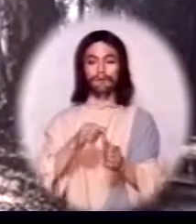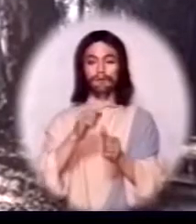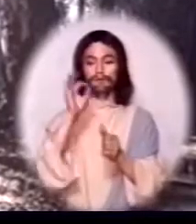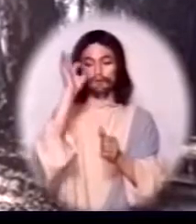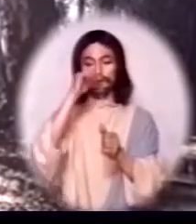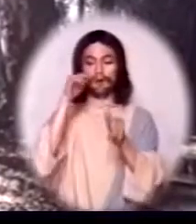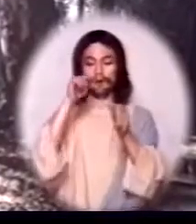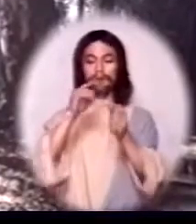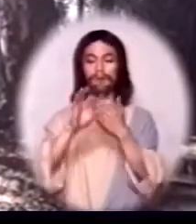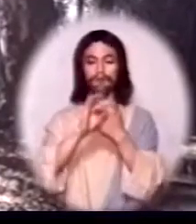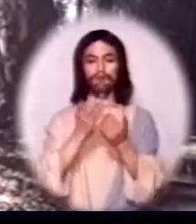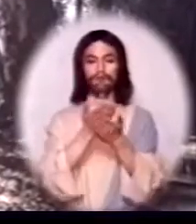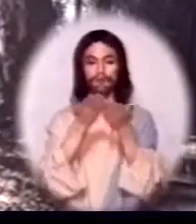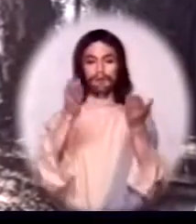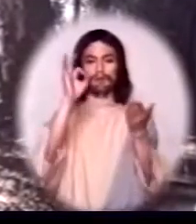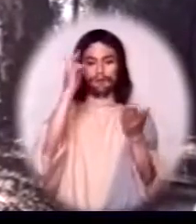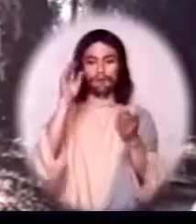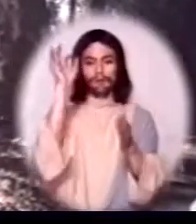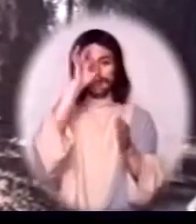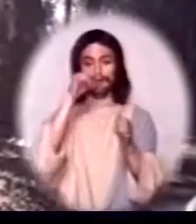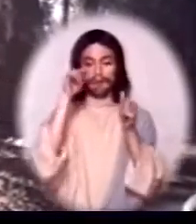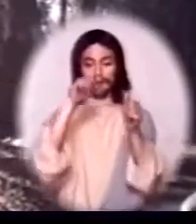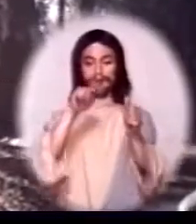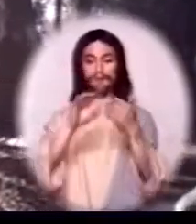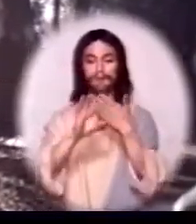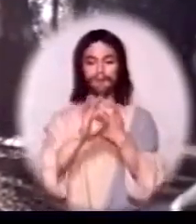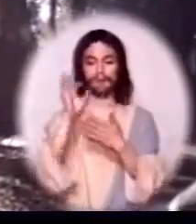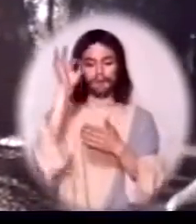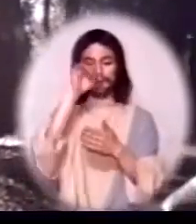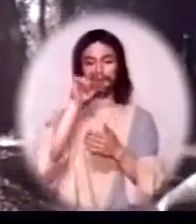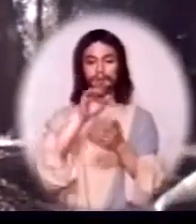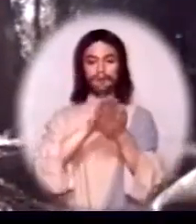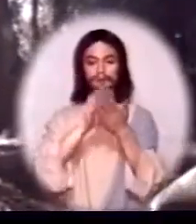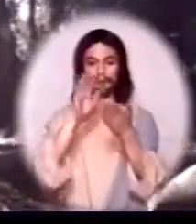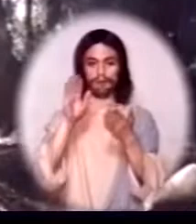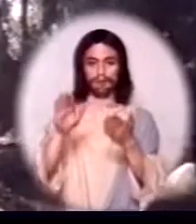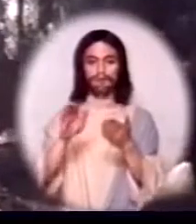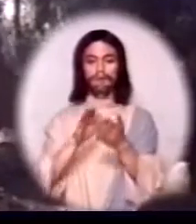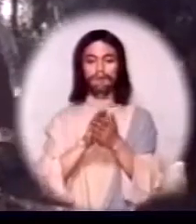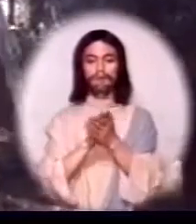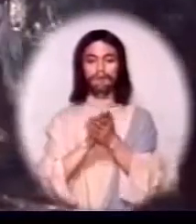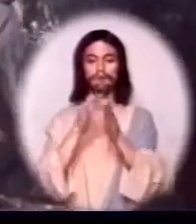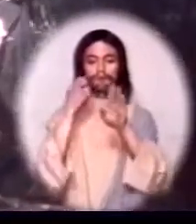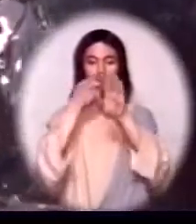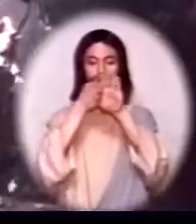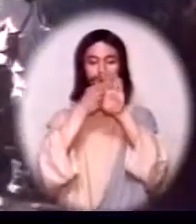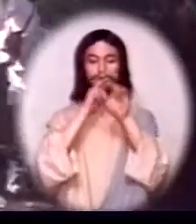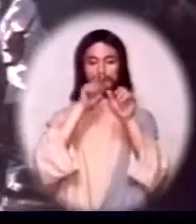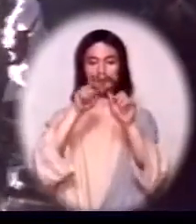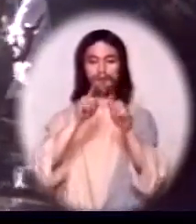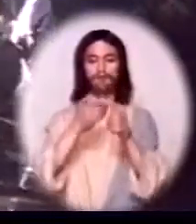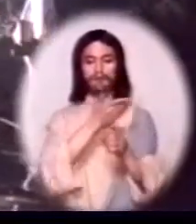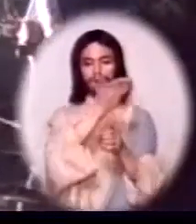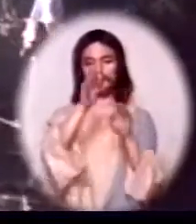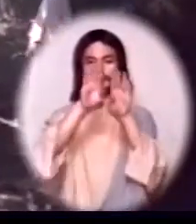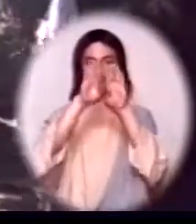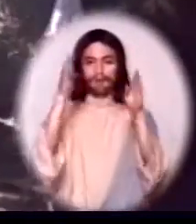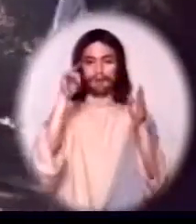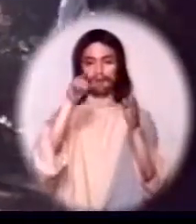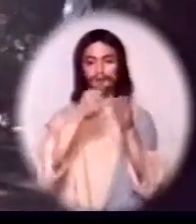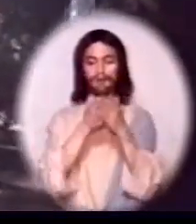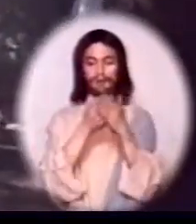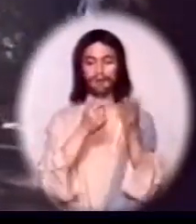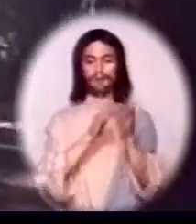구하라, 너희에게 주실 것이요. 찾으라, 찾을 것이요. 두드리라, 너희에게